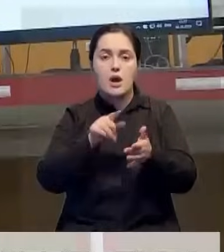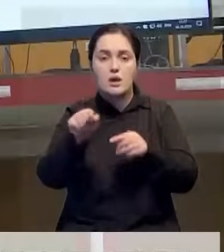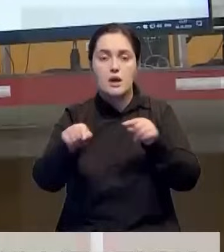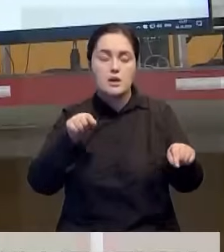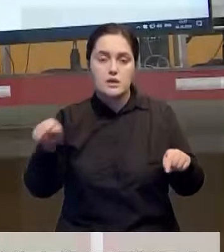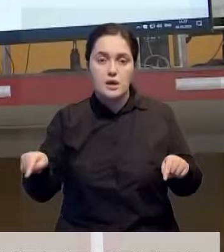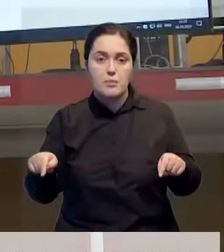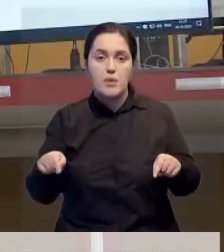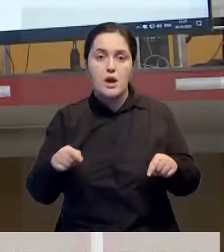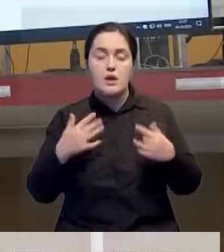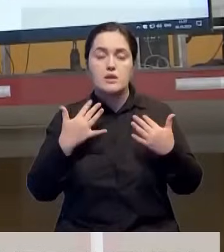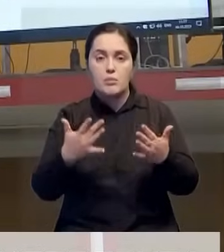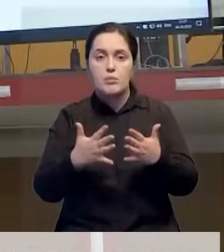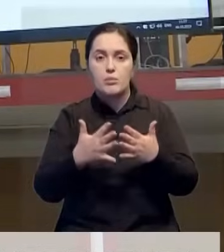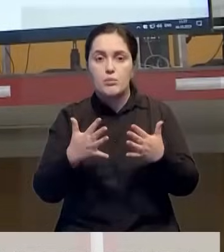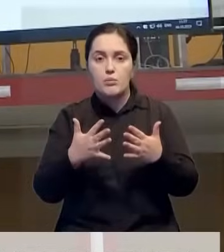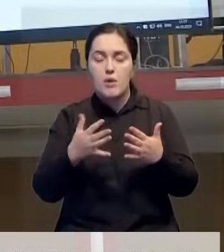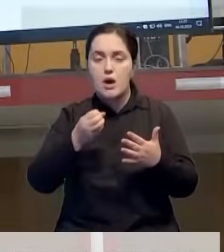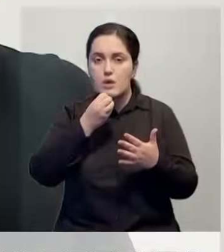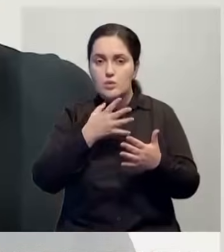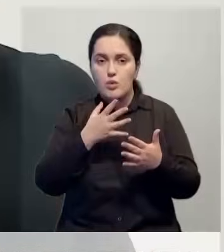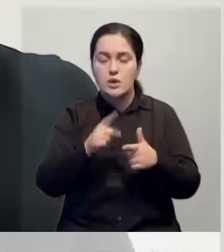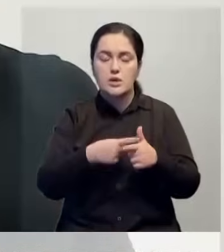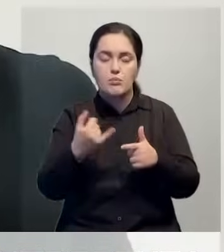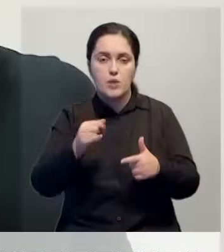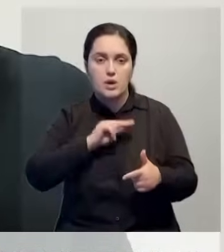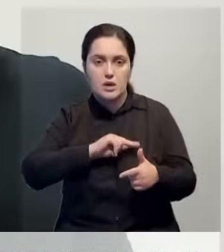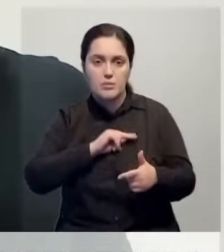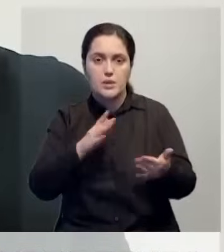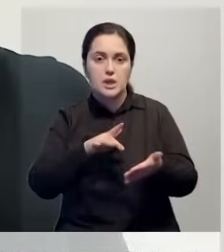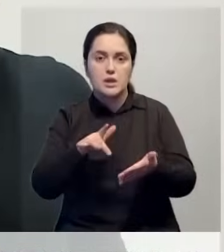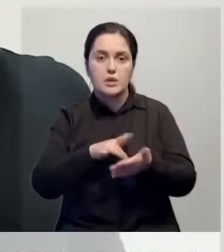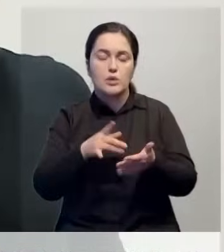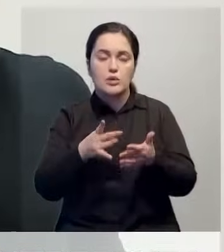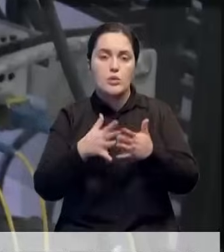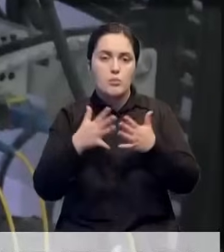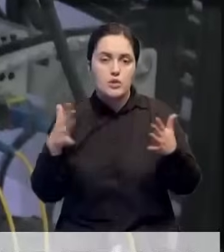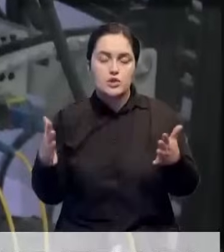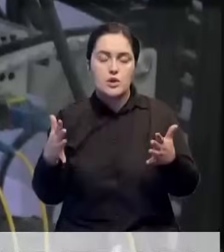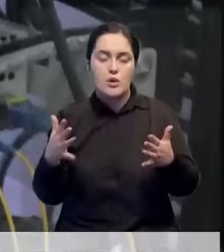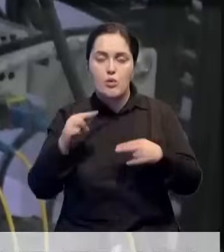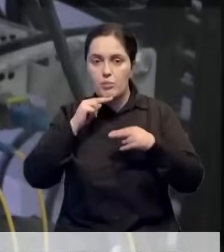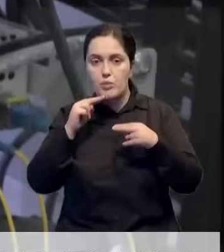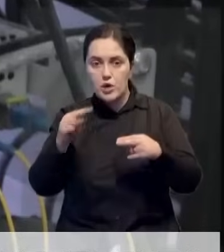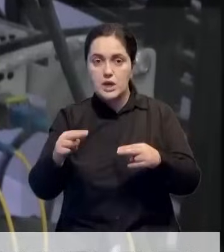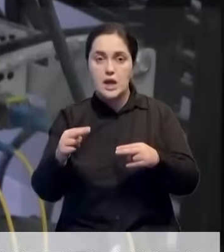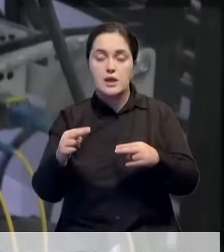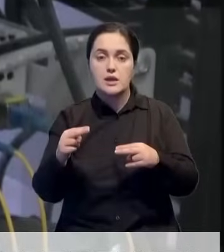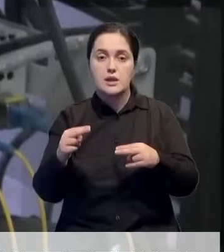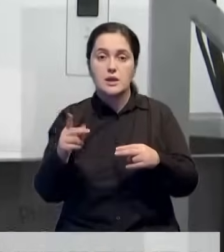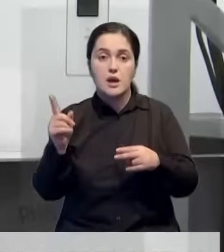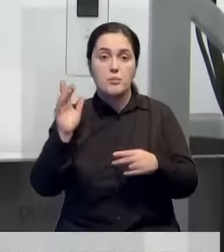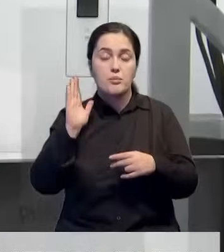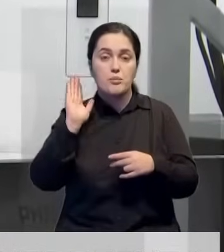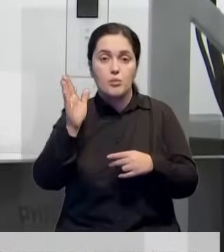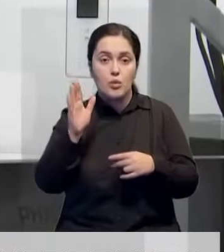во время набора более хорошо или менее хорошо отработали. И на какие регионы нужно сделать больше упора. Искусственный интеллект в